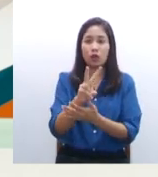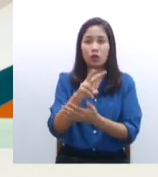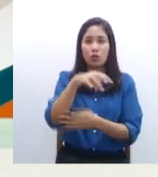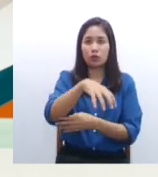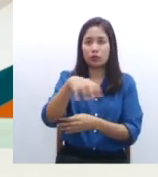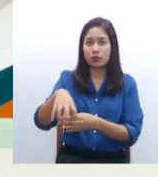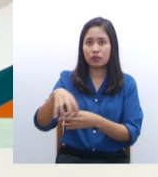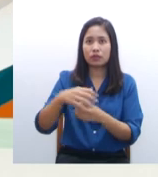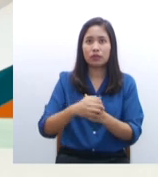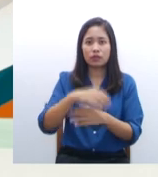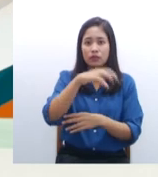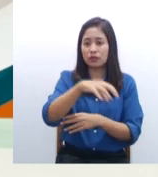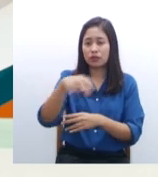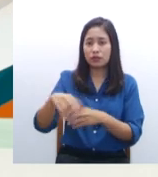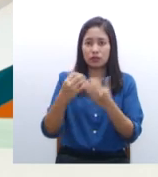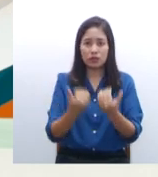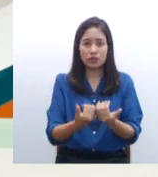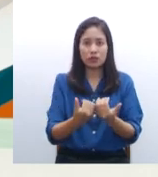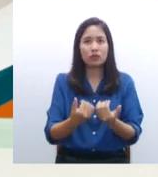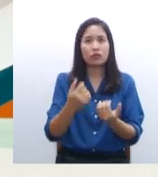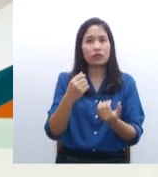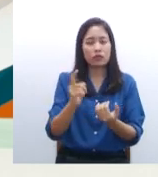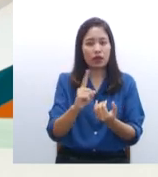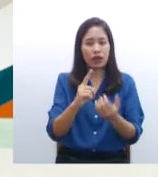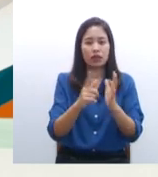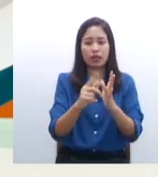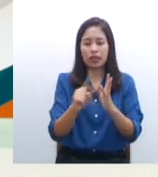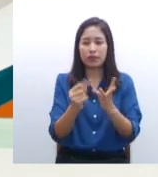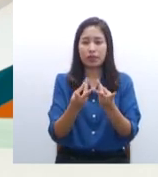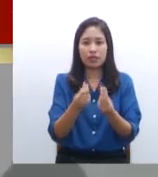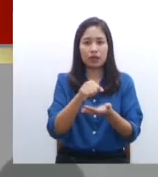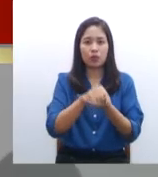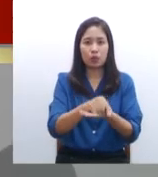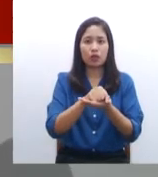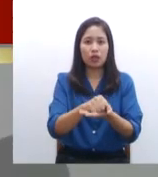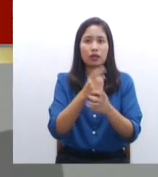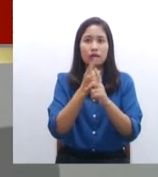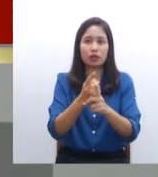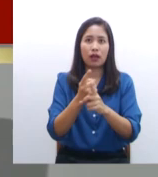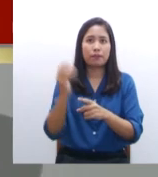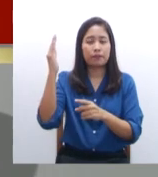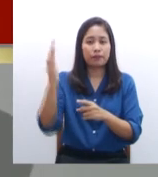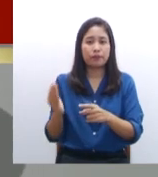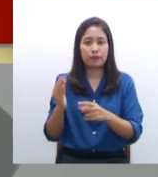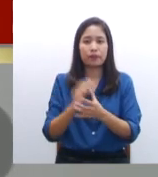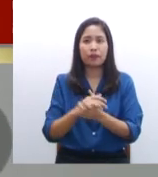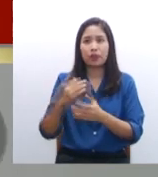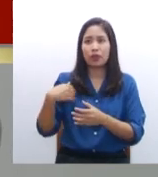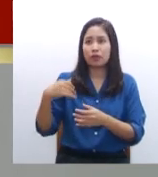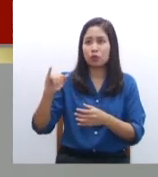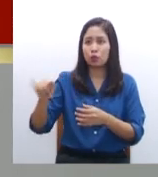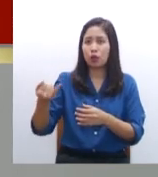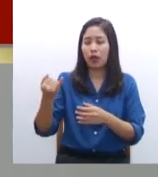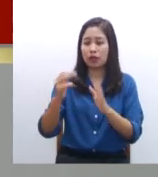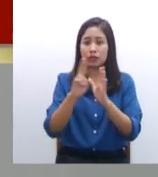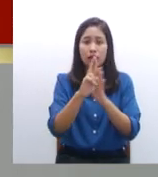รือสถานศึกษาปัจจุบันจะต้องตั้งอยู่ในเขตพื้นที่บริการดังนี้โรงเรียนวิทยาศาสตร์จุฬาภรณราชวิทยาลัยเชียง